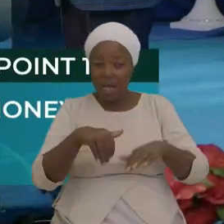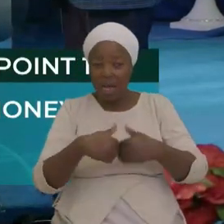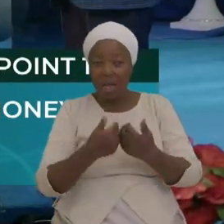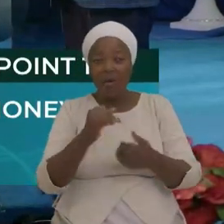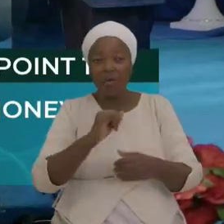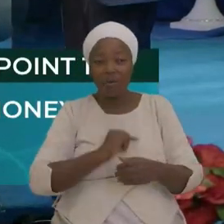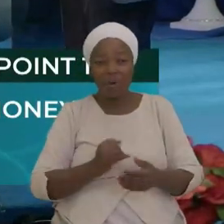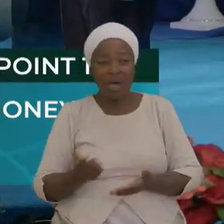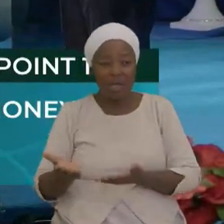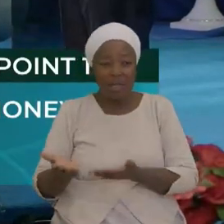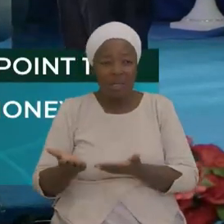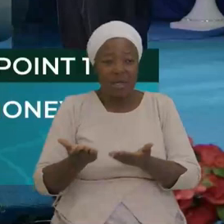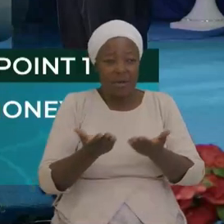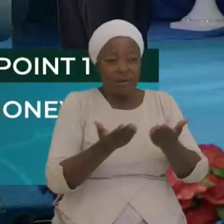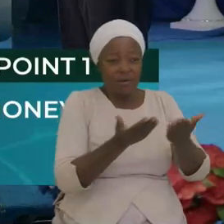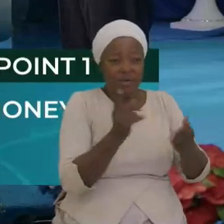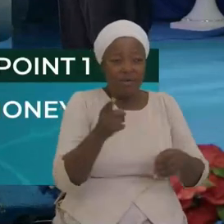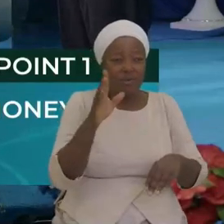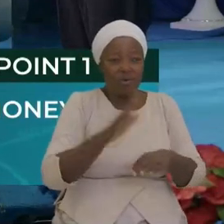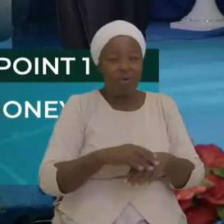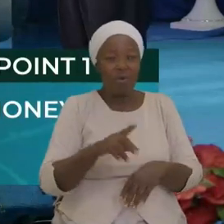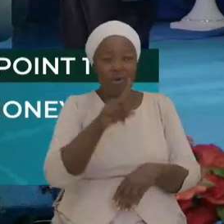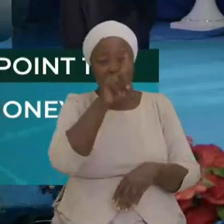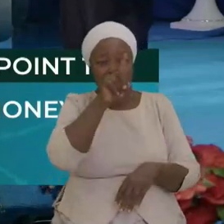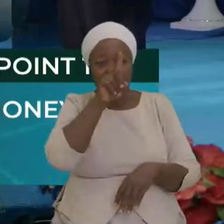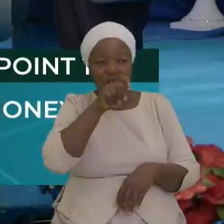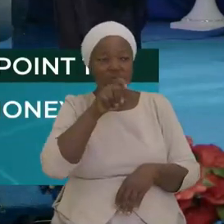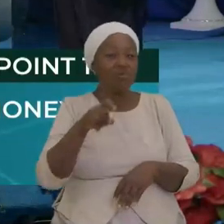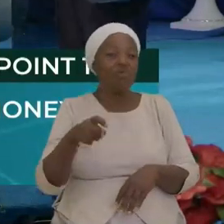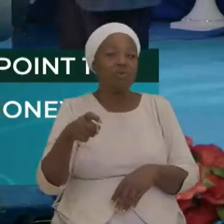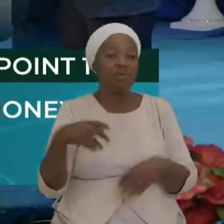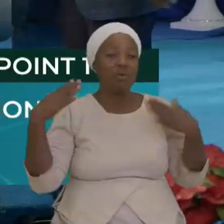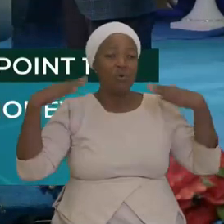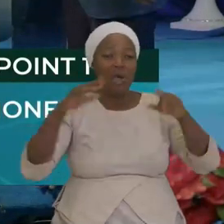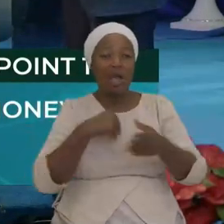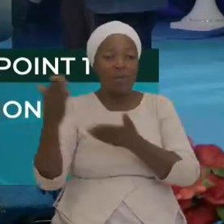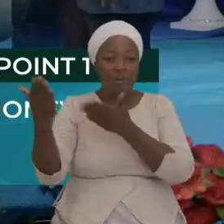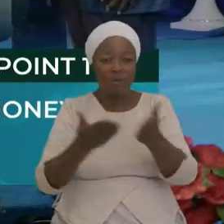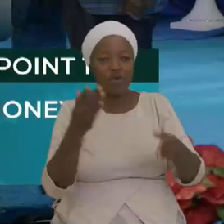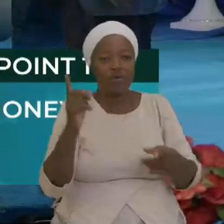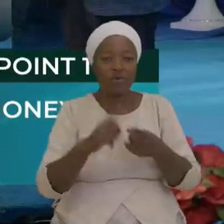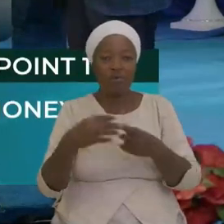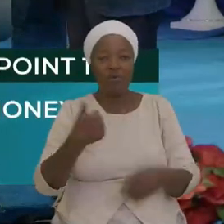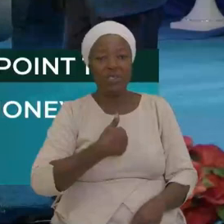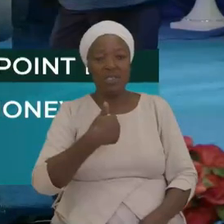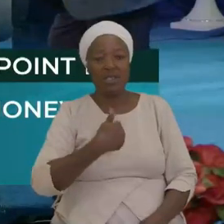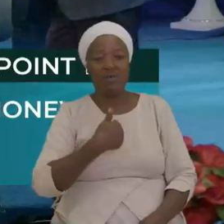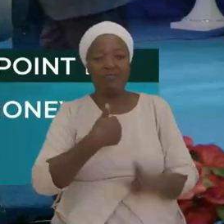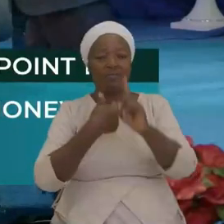Et comment je vous ai porté sur des ailes d'aigle et amené